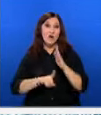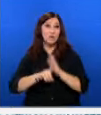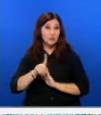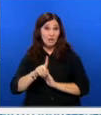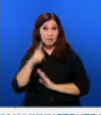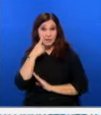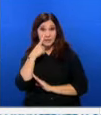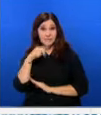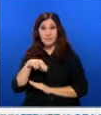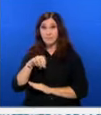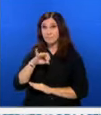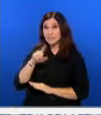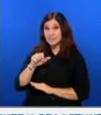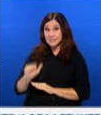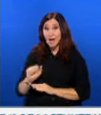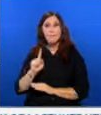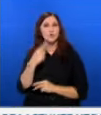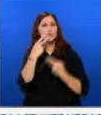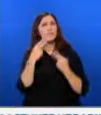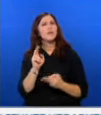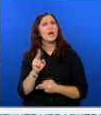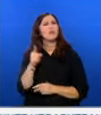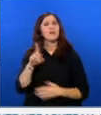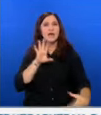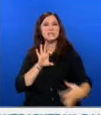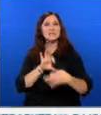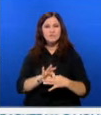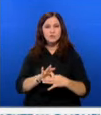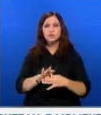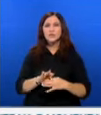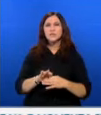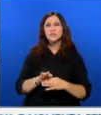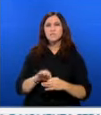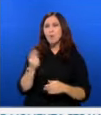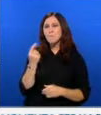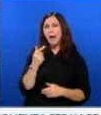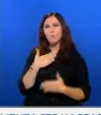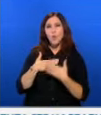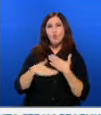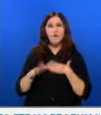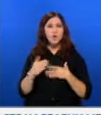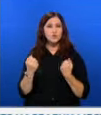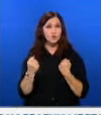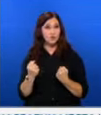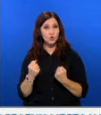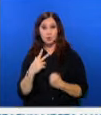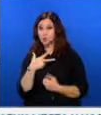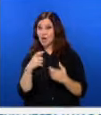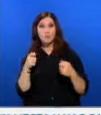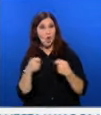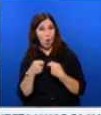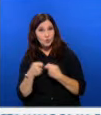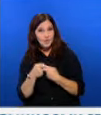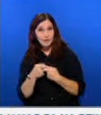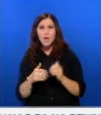им на теста PISA, но и можем да видим как това е свързано и с по-малко удовлетворение от живота, от социалните им контакти